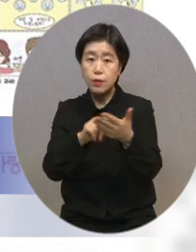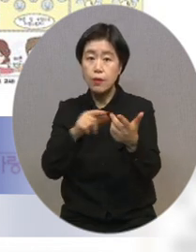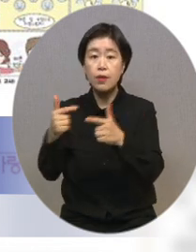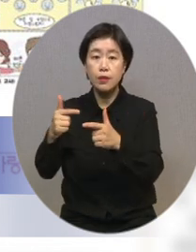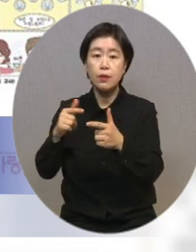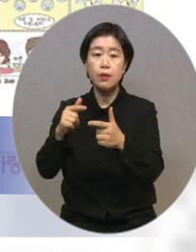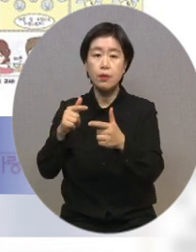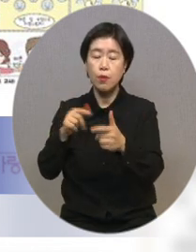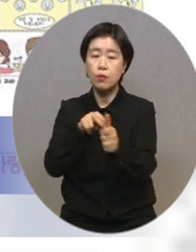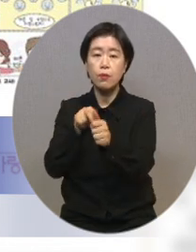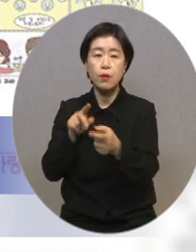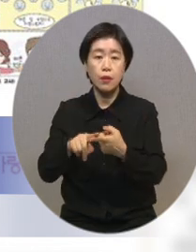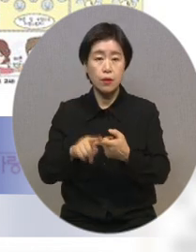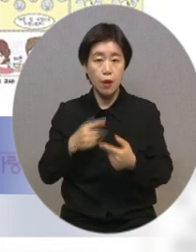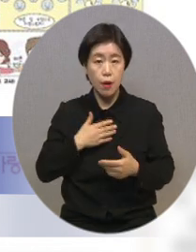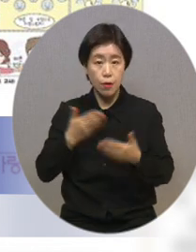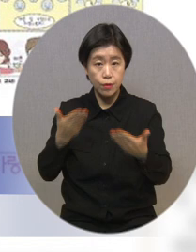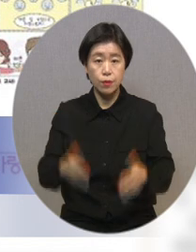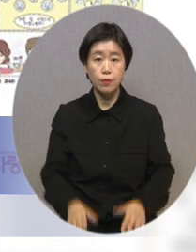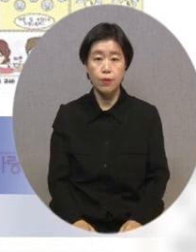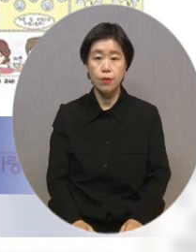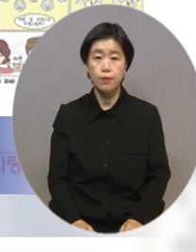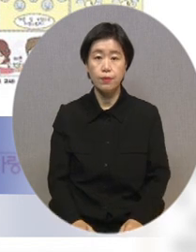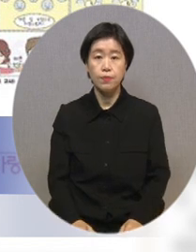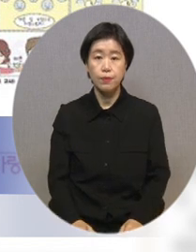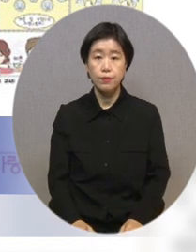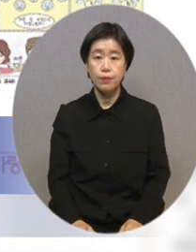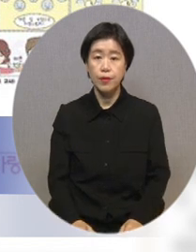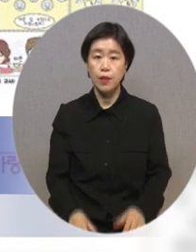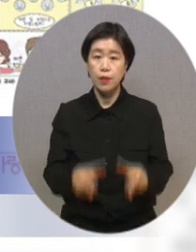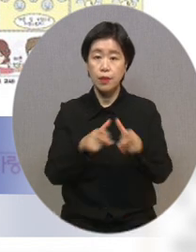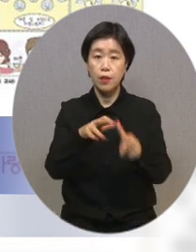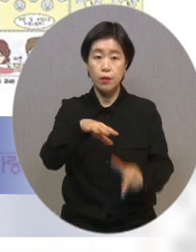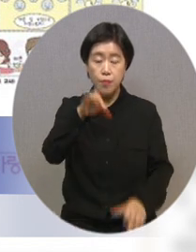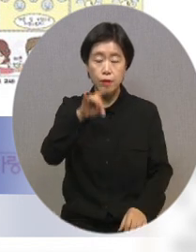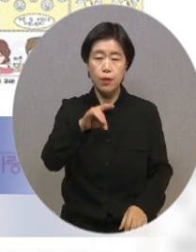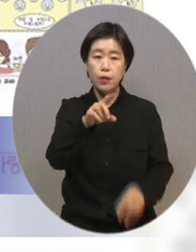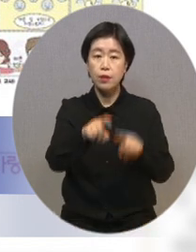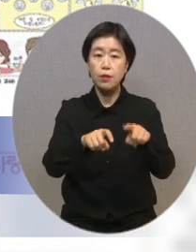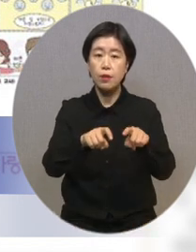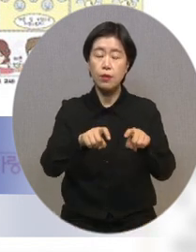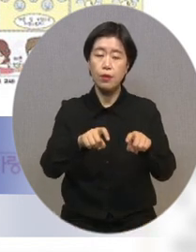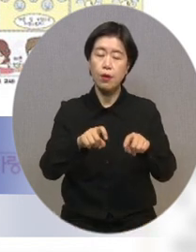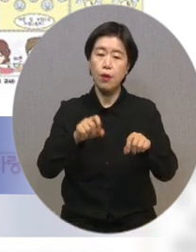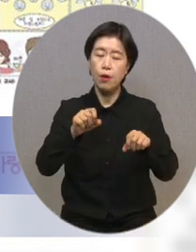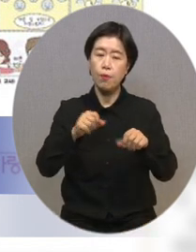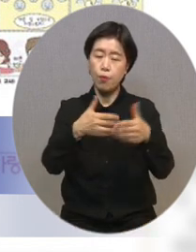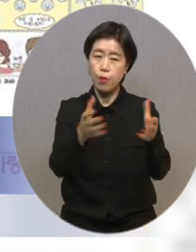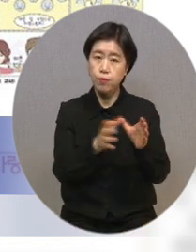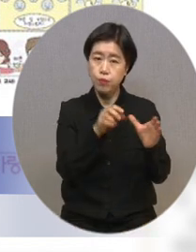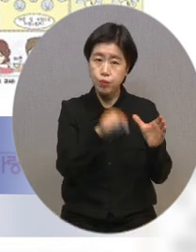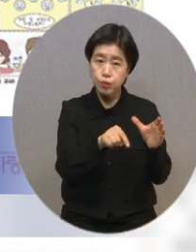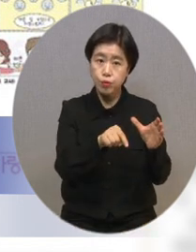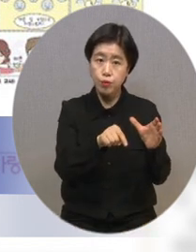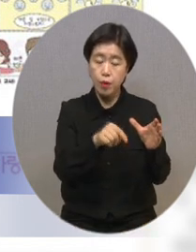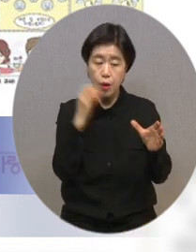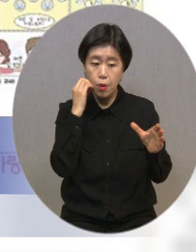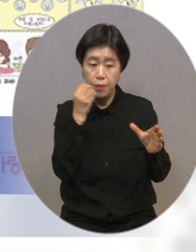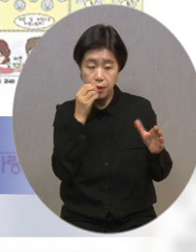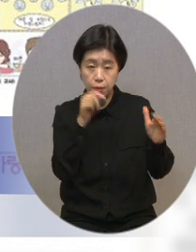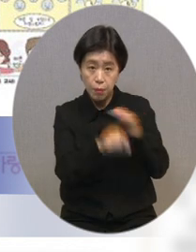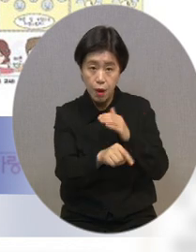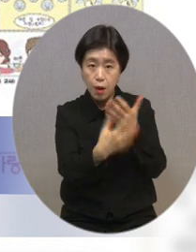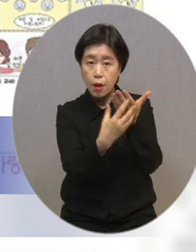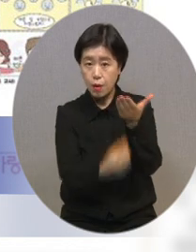구성됐습니다 웹툰은 장애인 먼저 실천 운동본부 홈페이지에서 내려받을 수 있고 웹툰 사용전 사용 신청